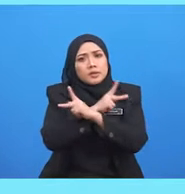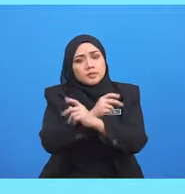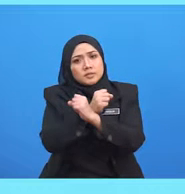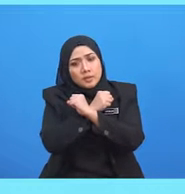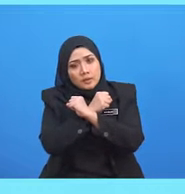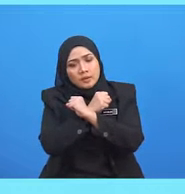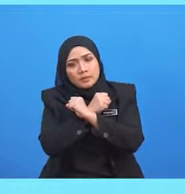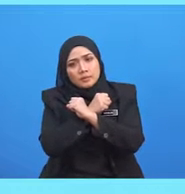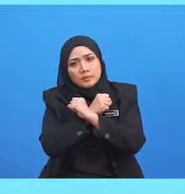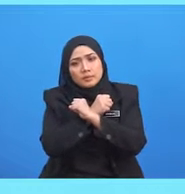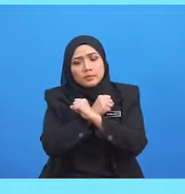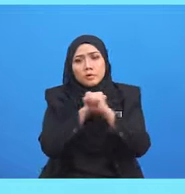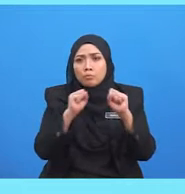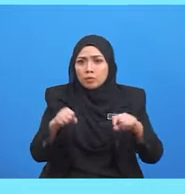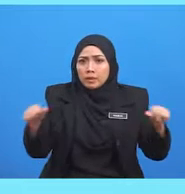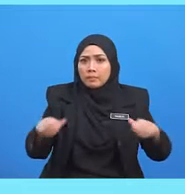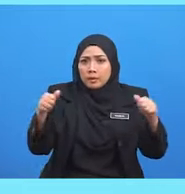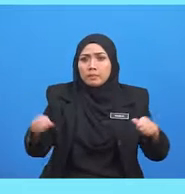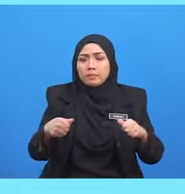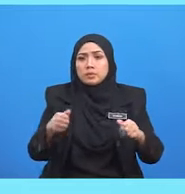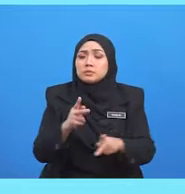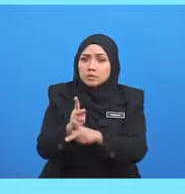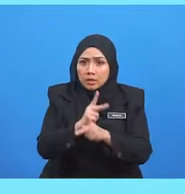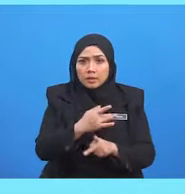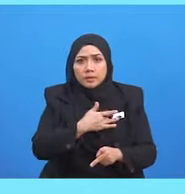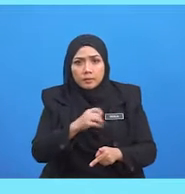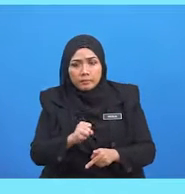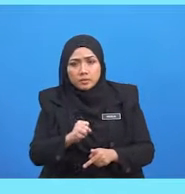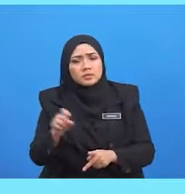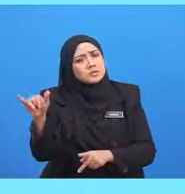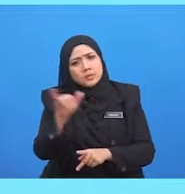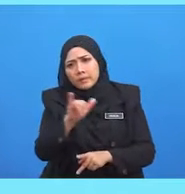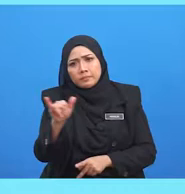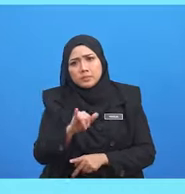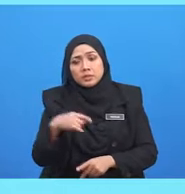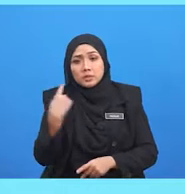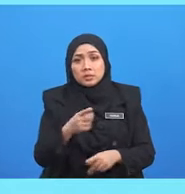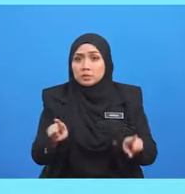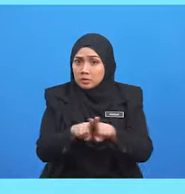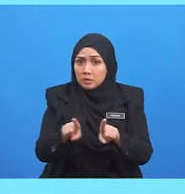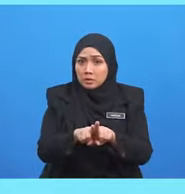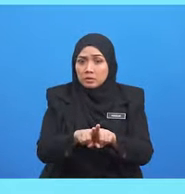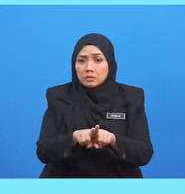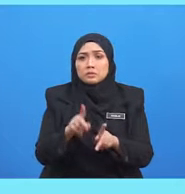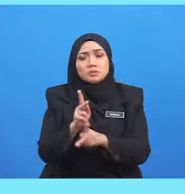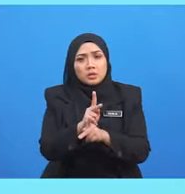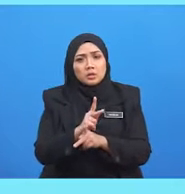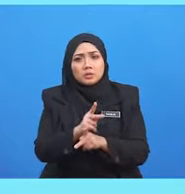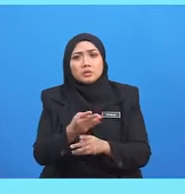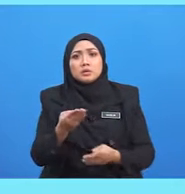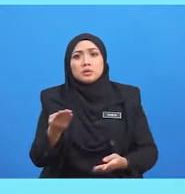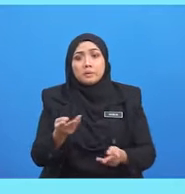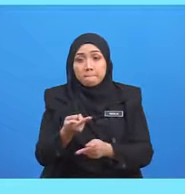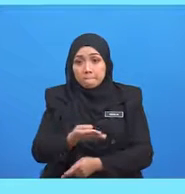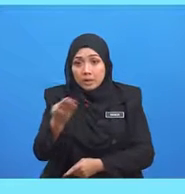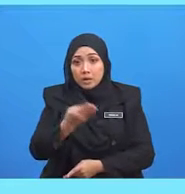yang dapat diamalkan dalam kita menjaga iman sama seperti kita menjaga sesuatu barang yang